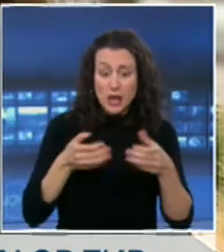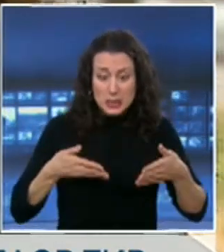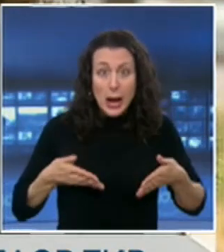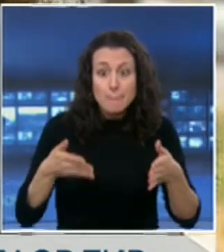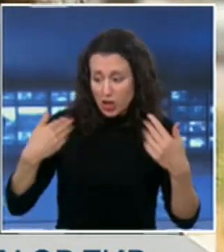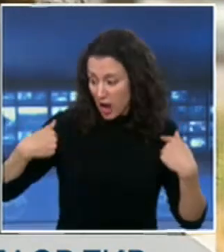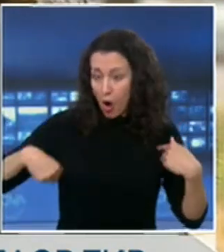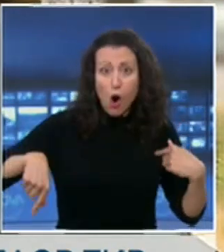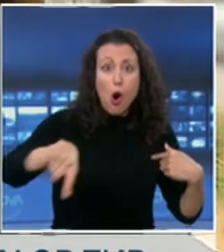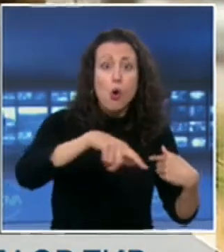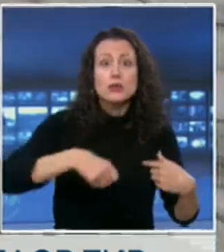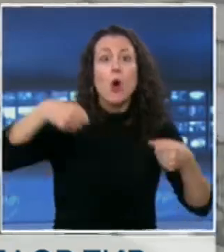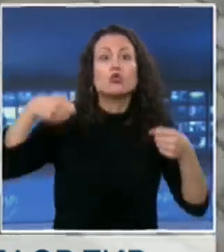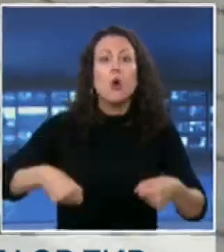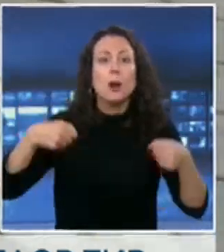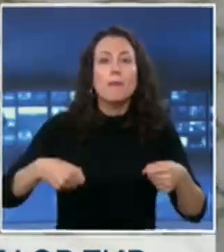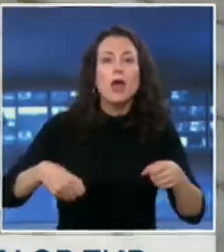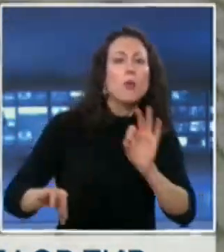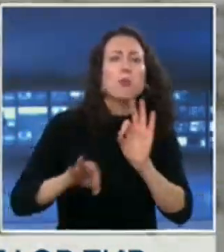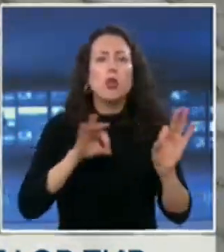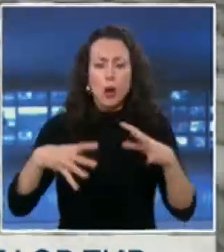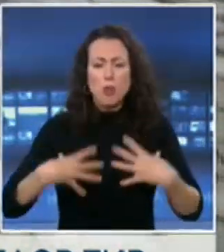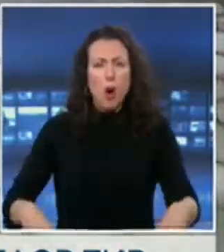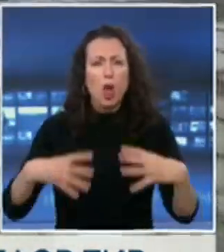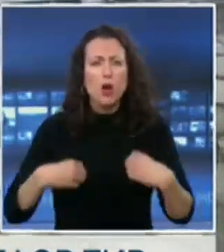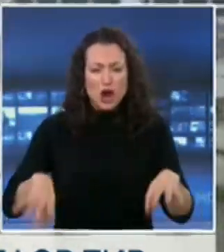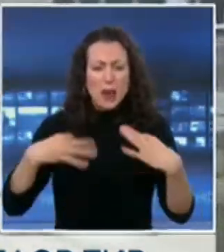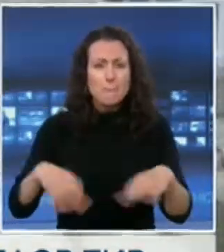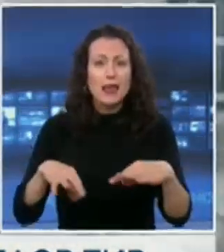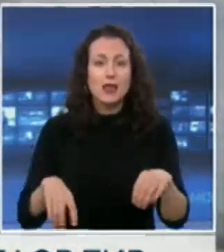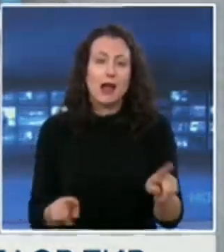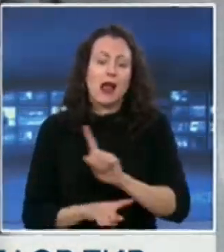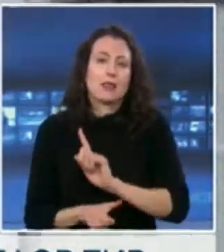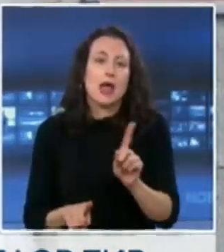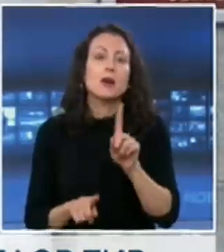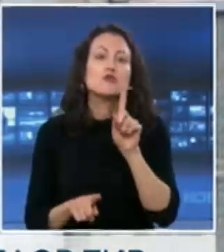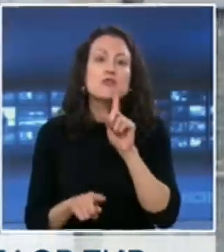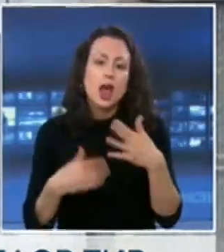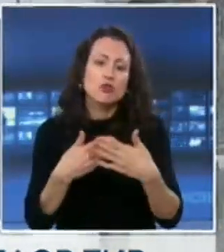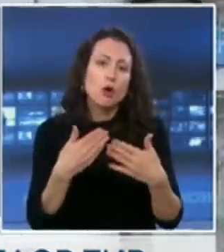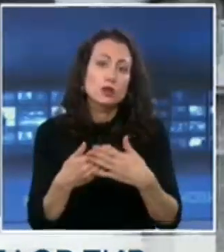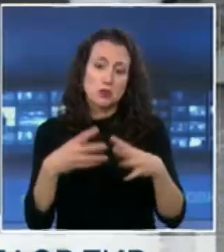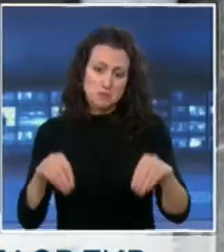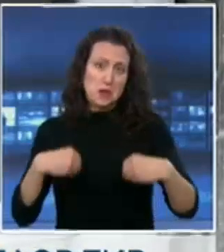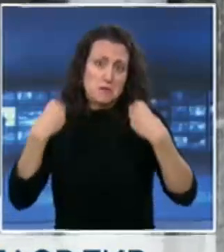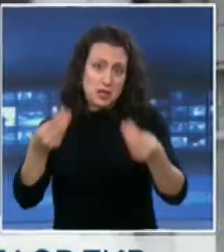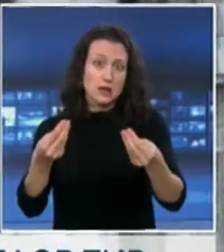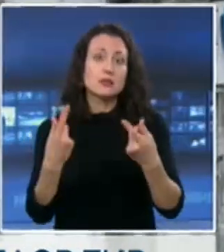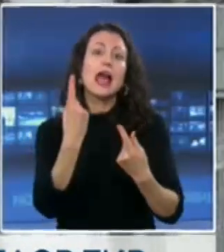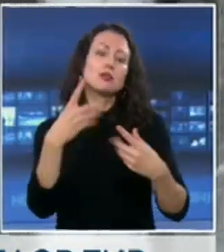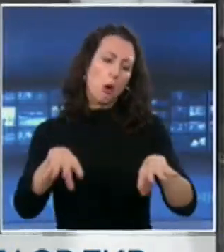него, като някакъв кошар. Как е нямало човешко отношение едно одеяло да им бъде сложено на тези